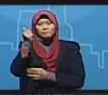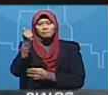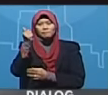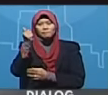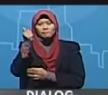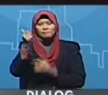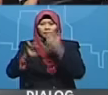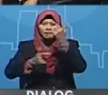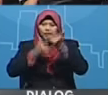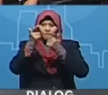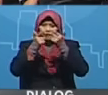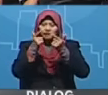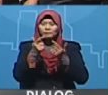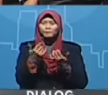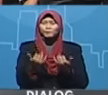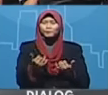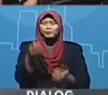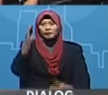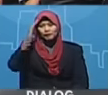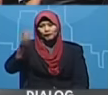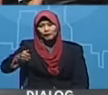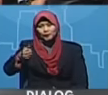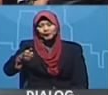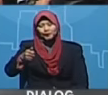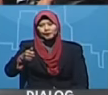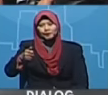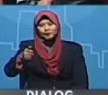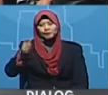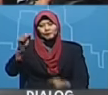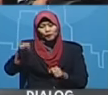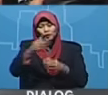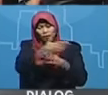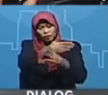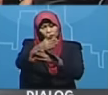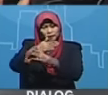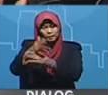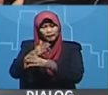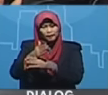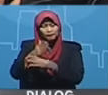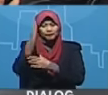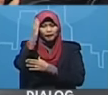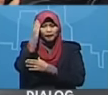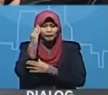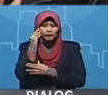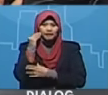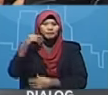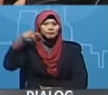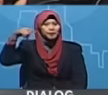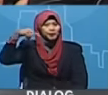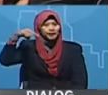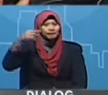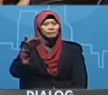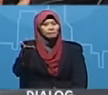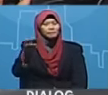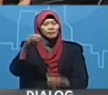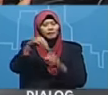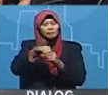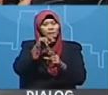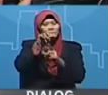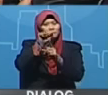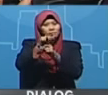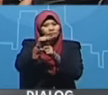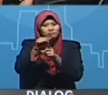Rabithah. Waalaikumsalam. Okey, Puan Rabithah, mungkin boleh kongsikan tentang pengalaman Puan Rabithah terlebih dahulu dalam kes penipuan